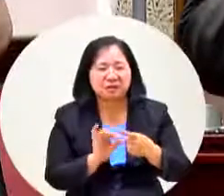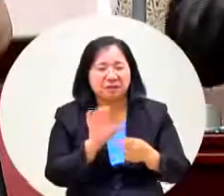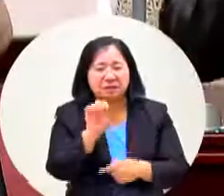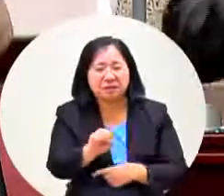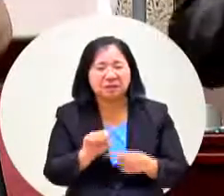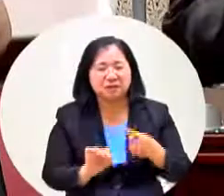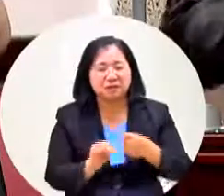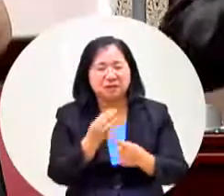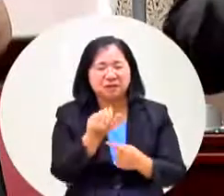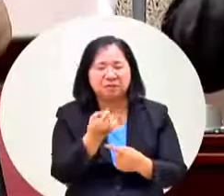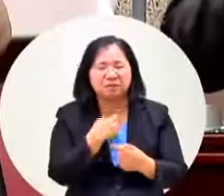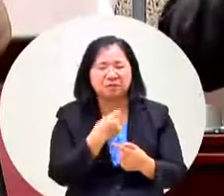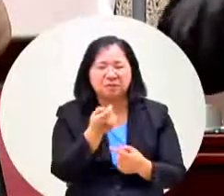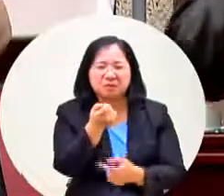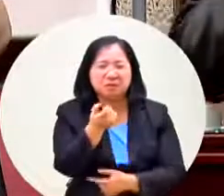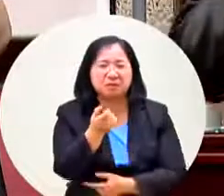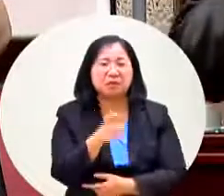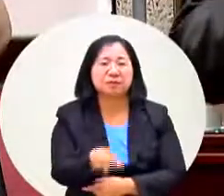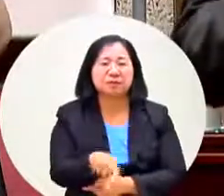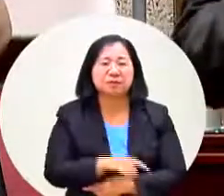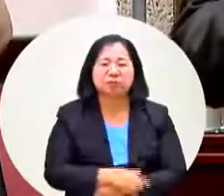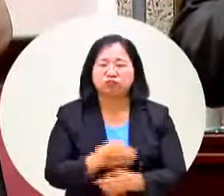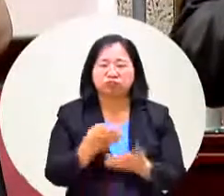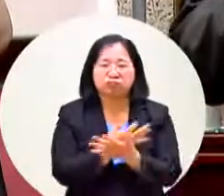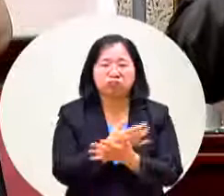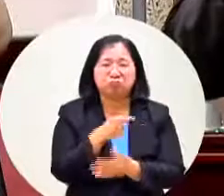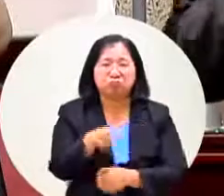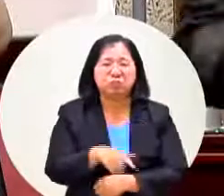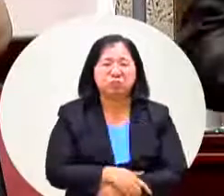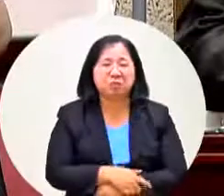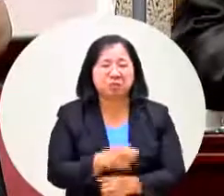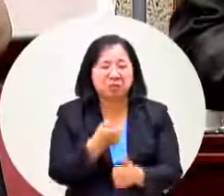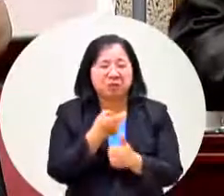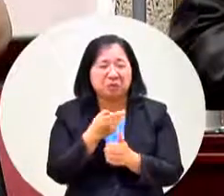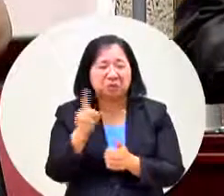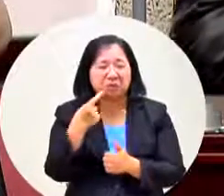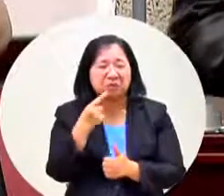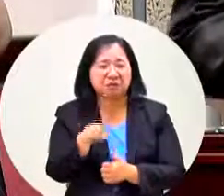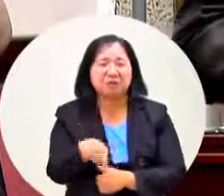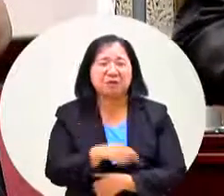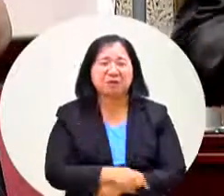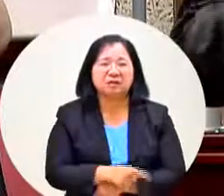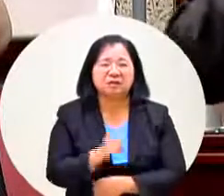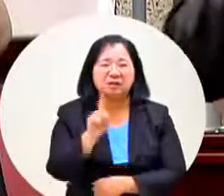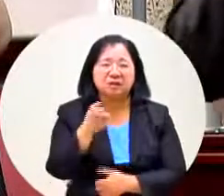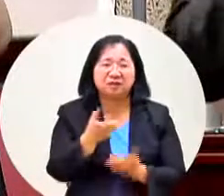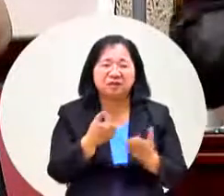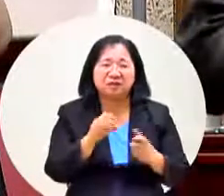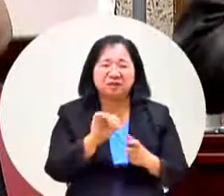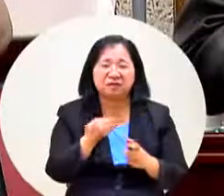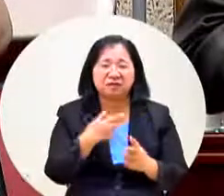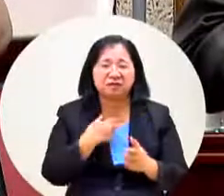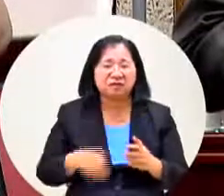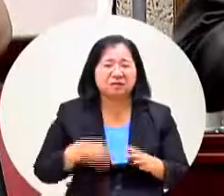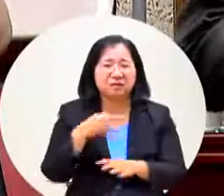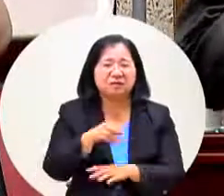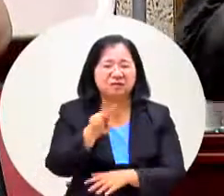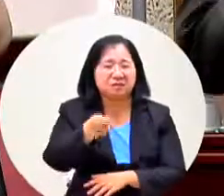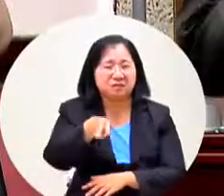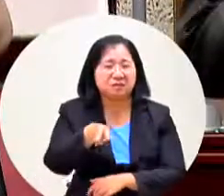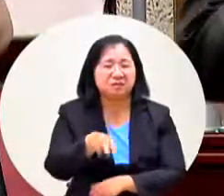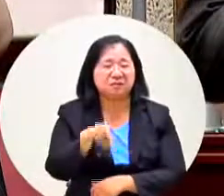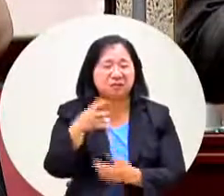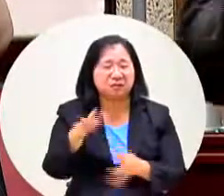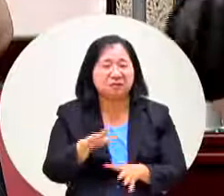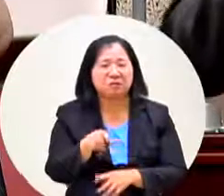吼，其实咱的这个农民来参加保险的部分吼，差不多加入的差不多8公顷嘿。啊，所以占咱内